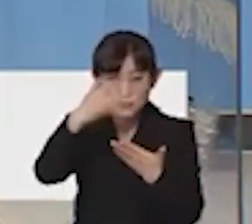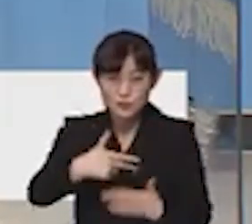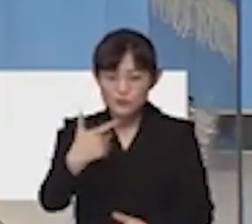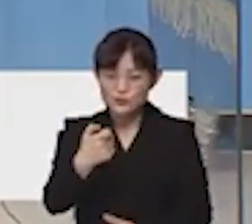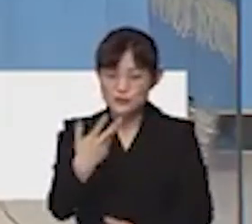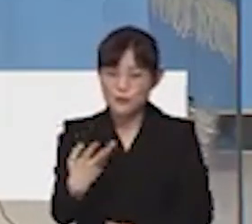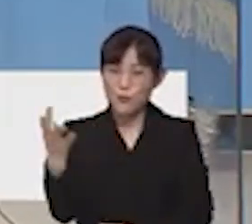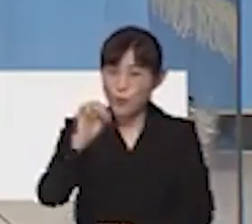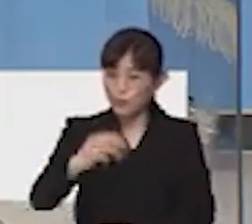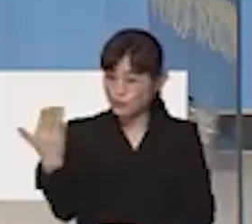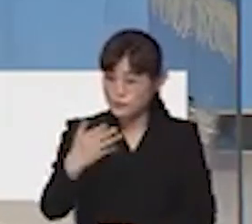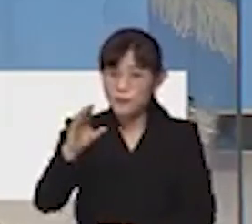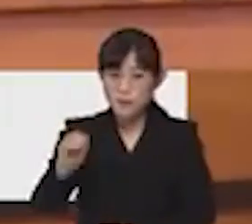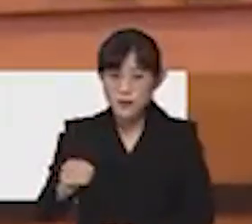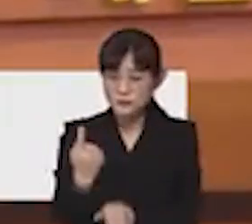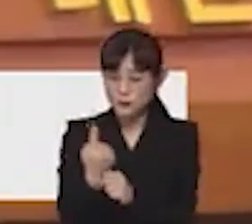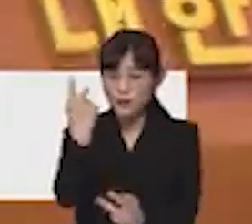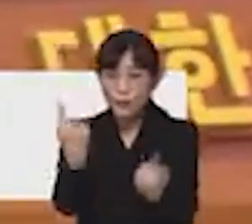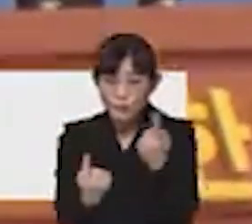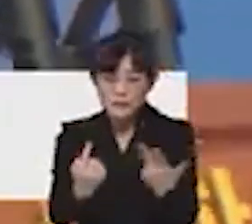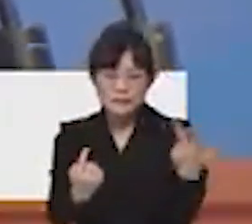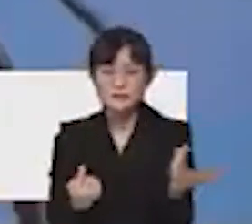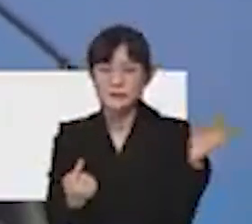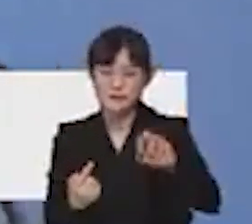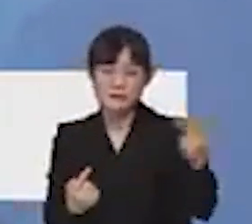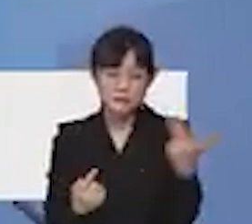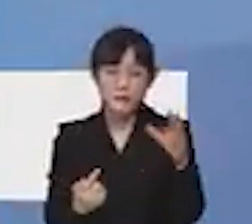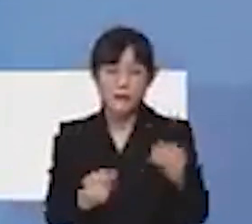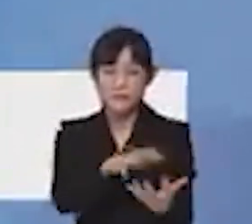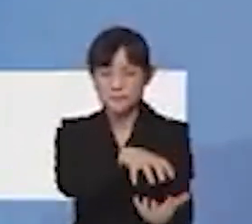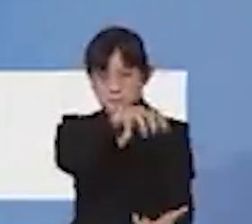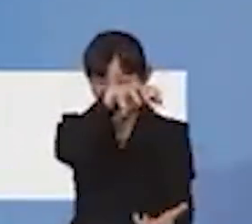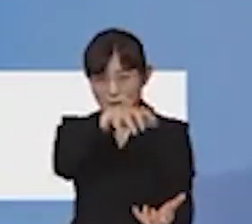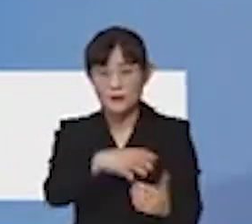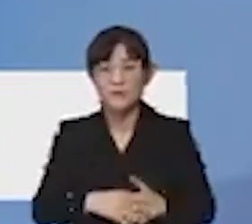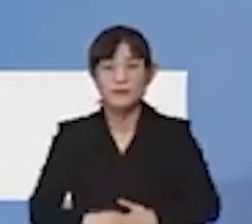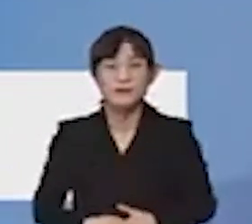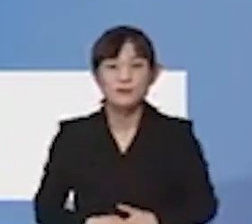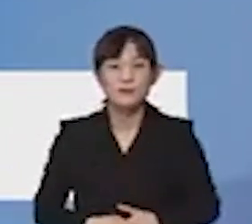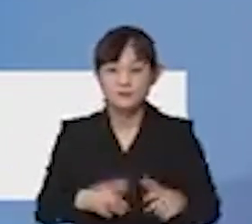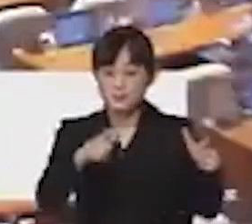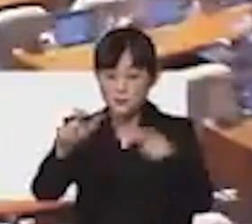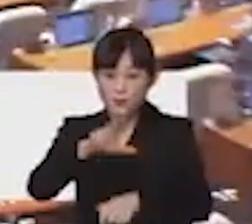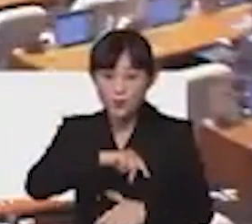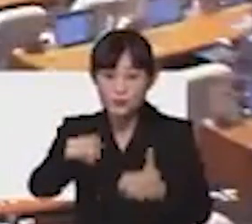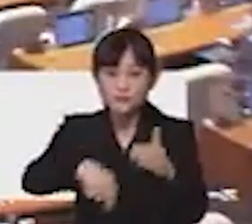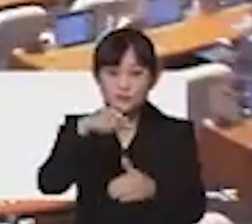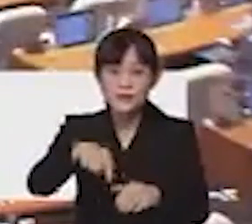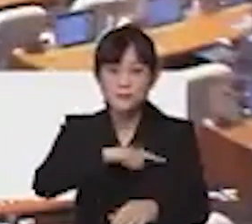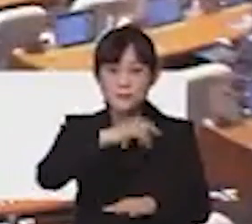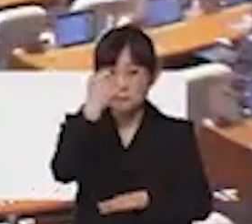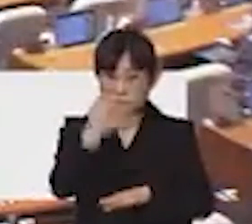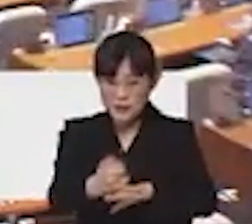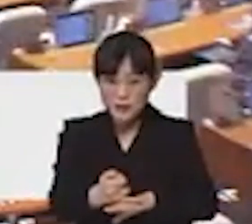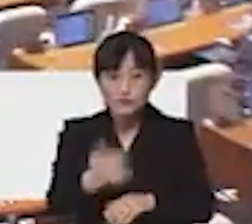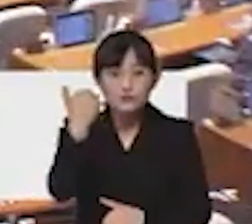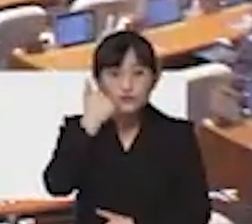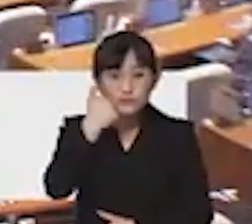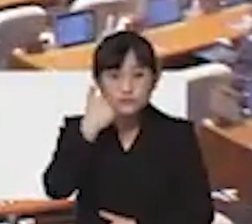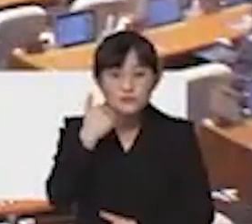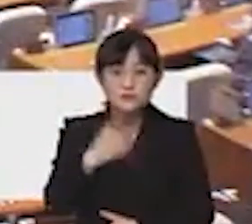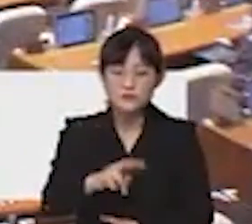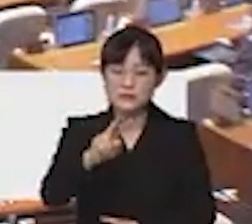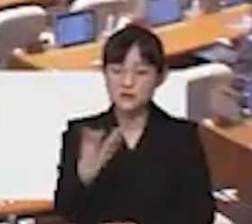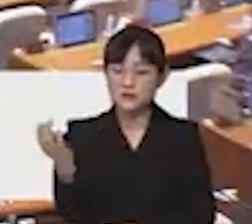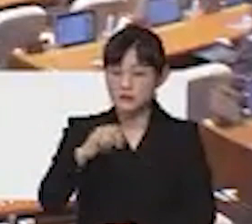63억 9천여만 원으로 전년에 비해 7억 7천여만 원이 증가했습니다. 지역 의원 중 재산이 가장 적은 의원은